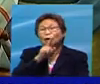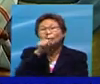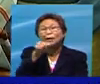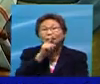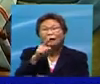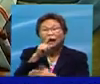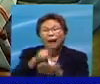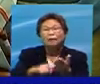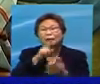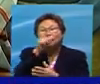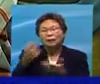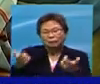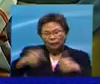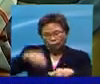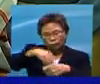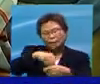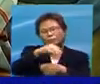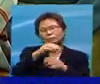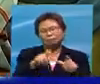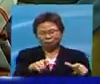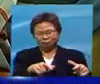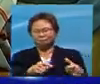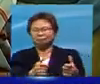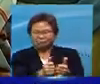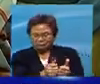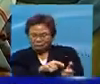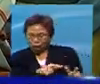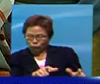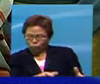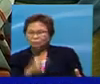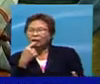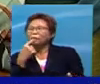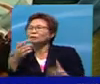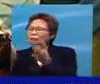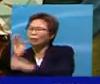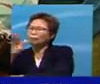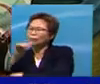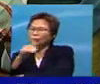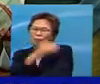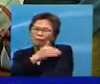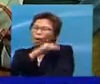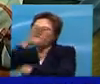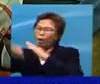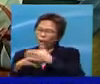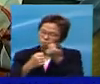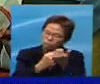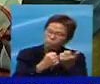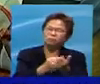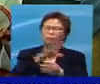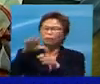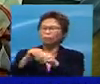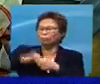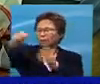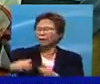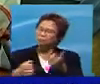yang berlaku dalam skandal berkenaan saya menyuru agar semua pihak menyokong tindakan kerajaan ini termasuk pihak pembangkang